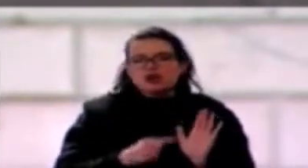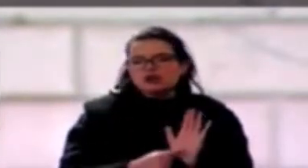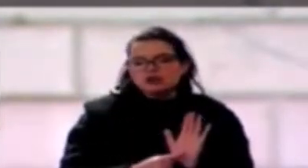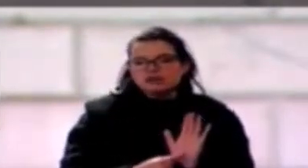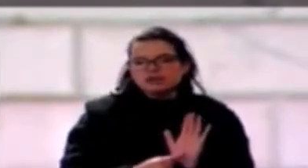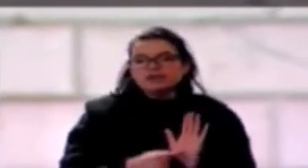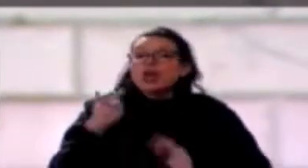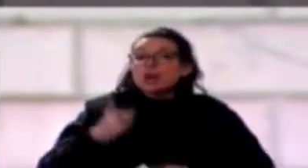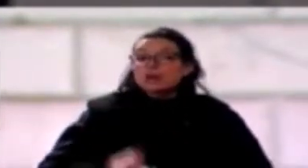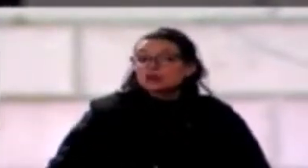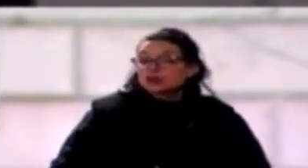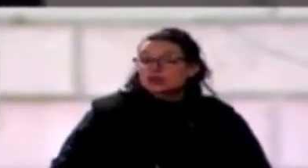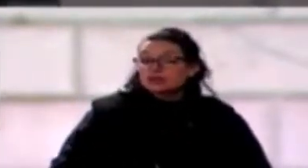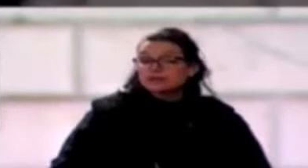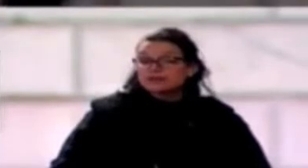e lo faccio